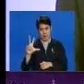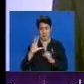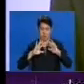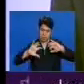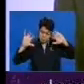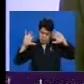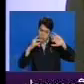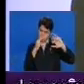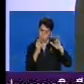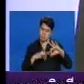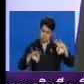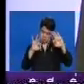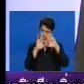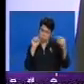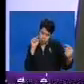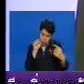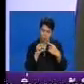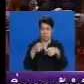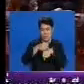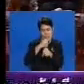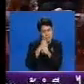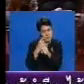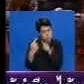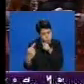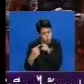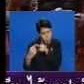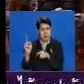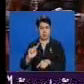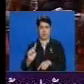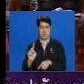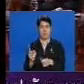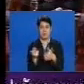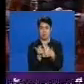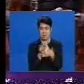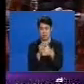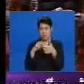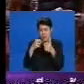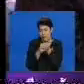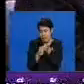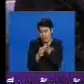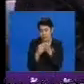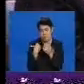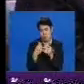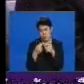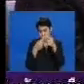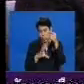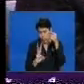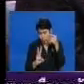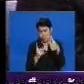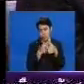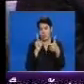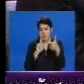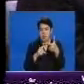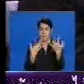ำคัญและเน้นหนักการปฏิบัติการที่ส่งผลโดยตรงดังนี้เน้นการแก้ไขปัญหา6จุดสำคัญเน้นบูรณา